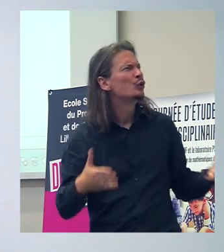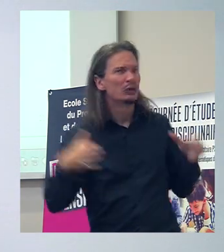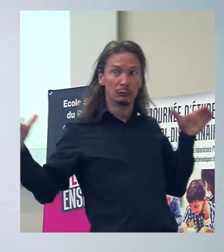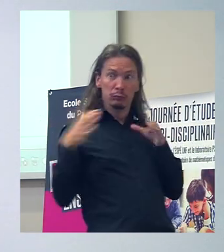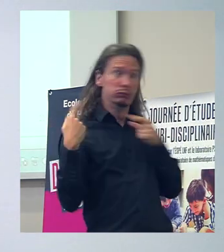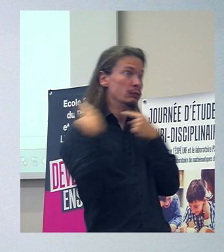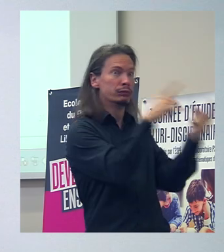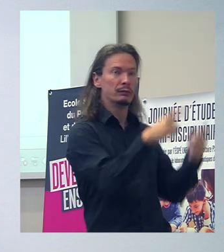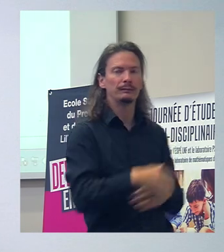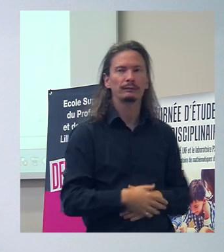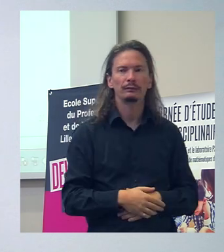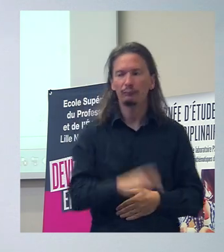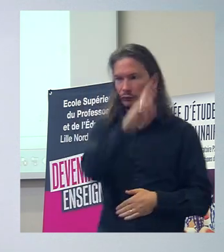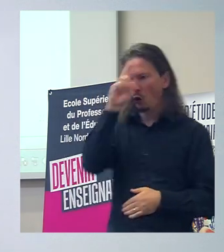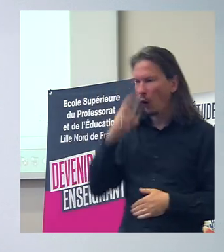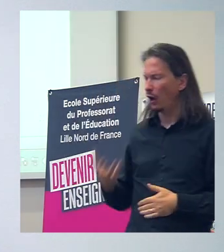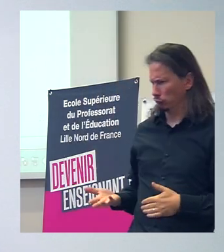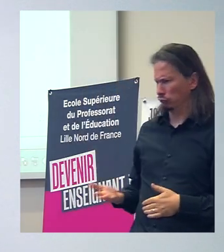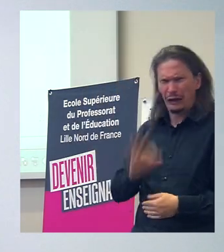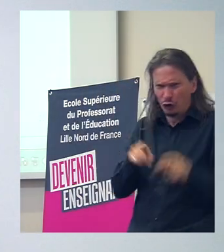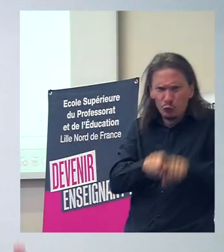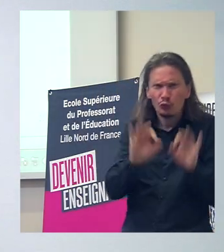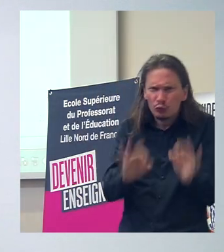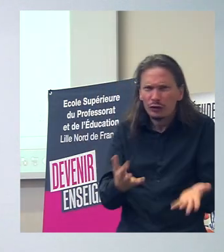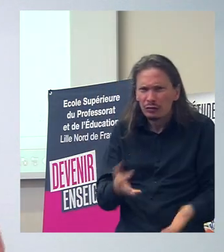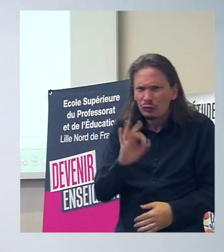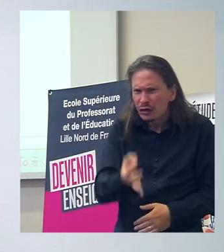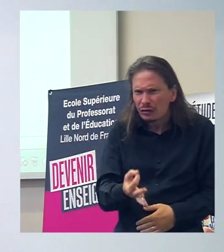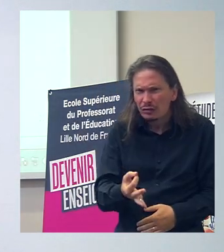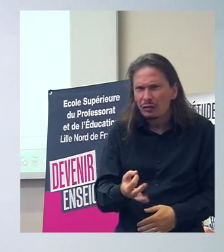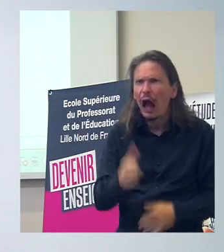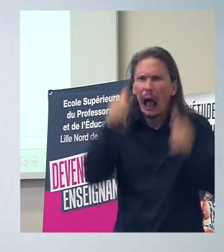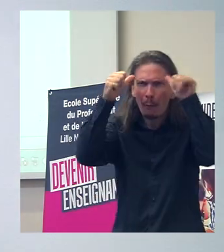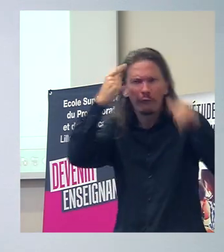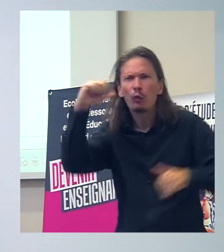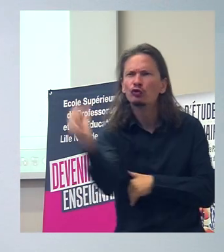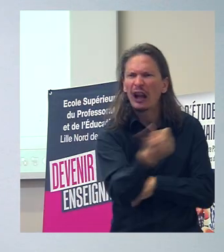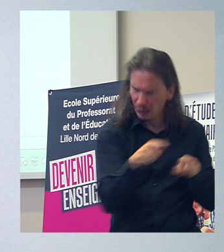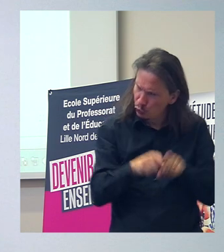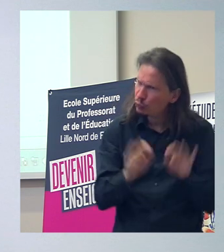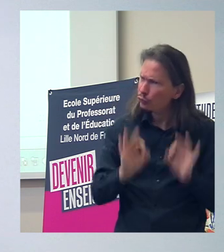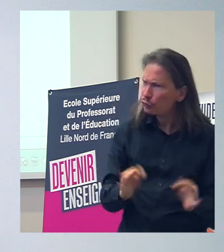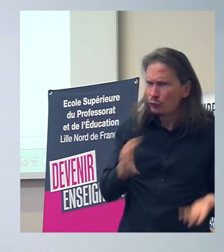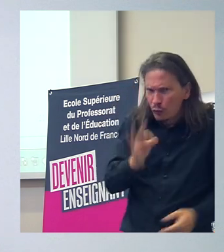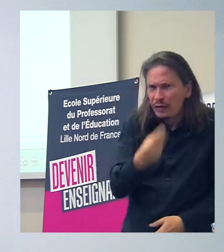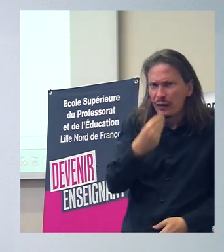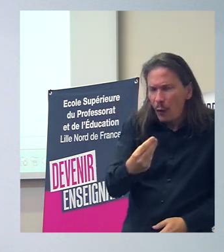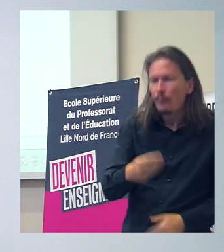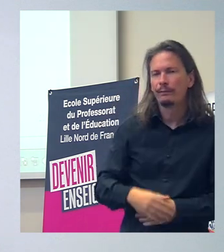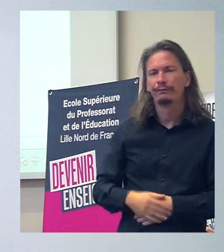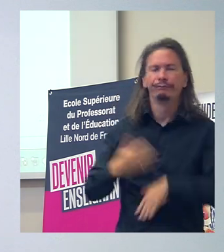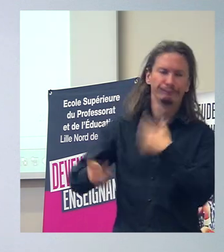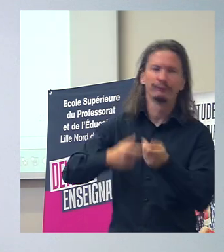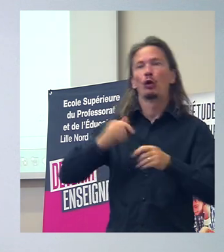à chaque ressortissant. » Et le roi dit « Si, c'est très juste de donner un bovin à chaque ressortissant. » Puis, à